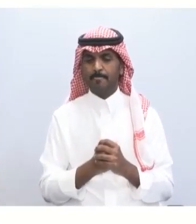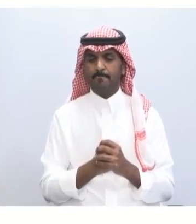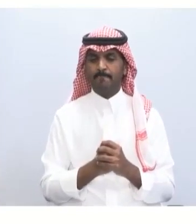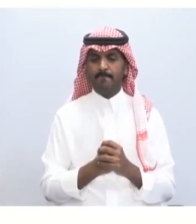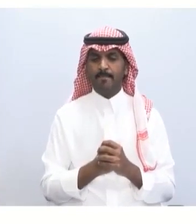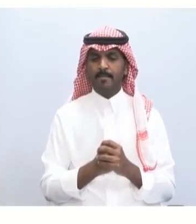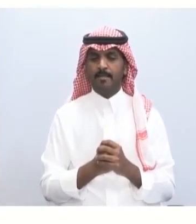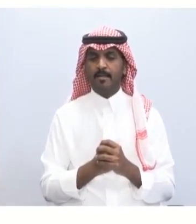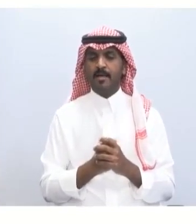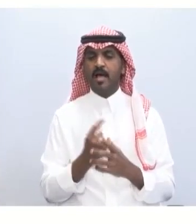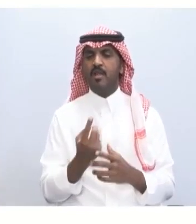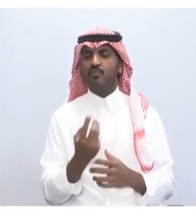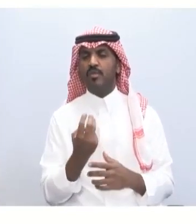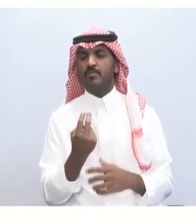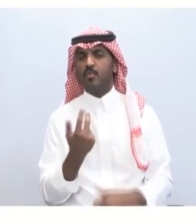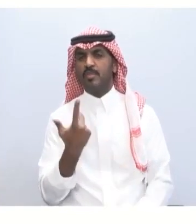عام